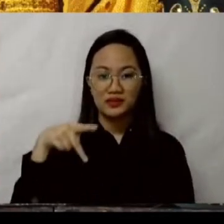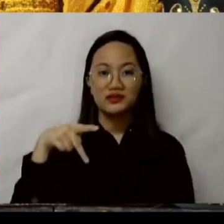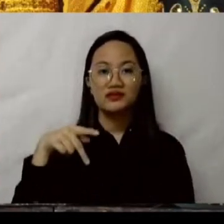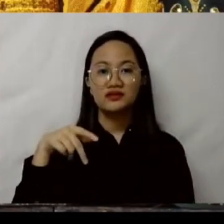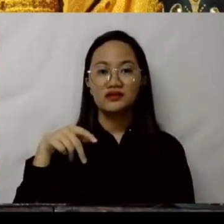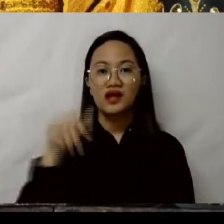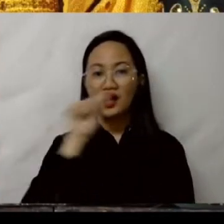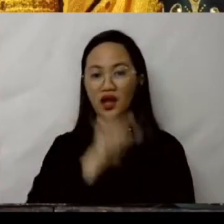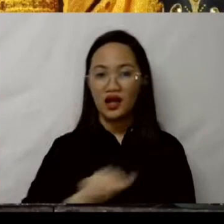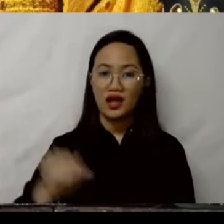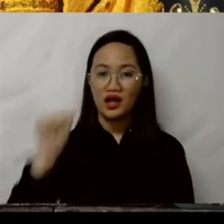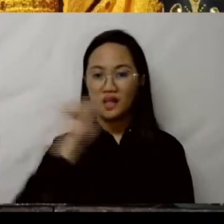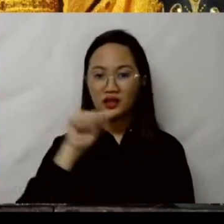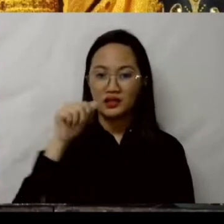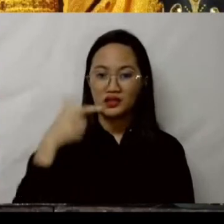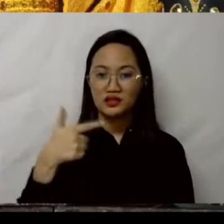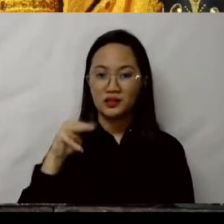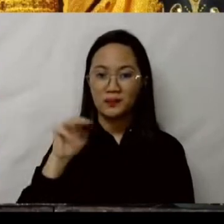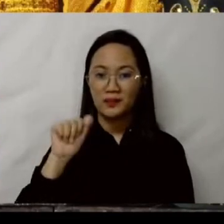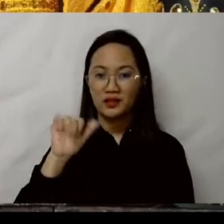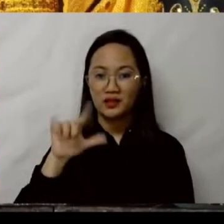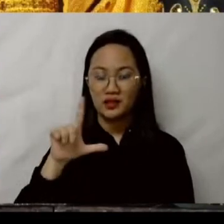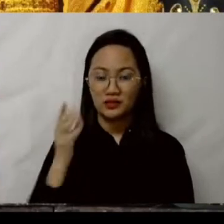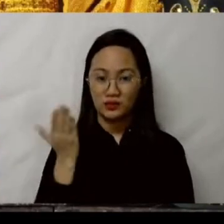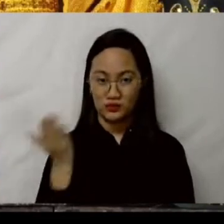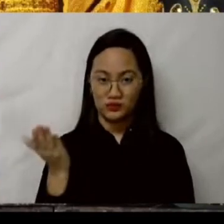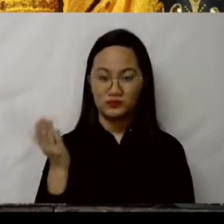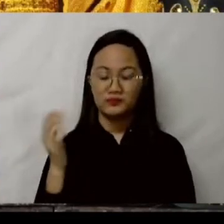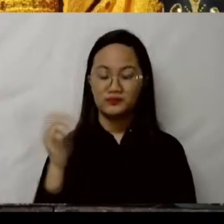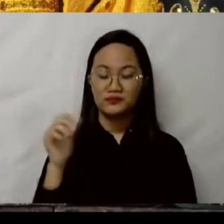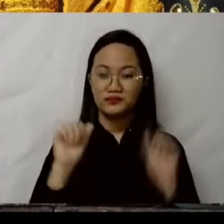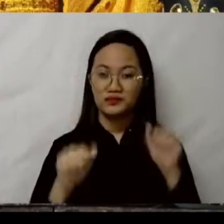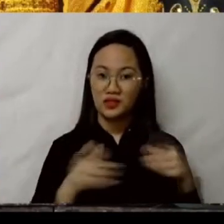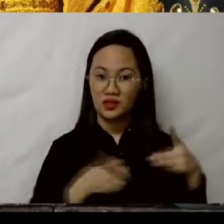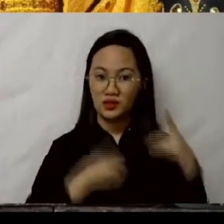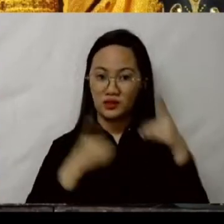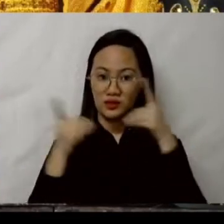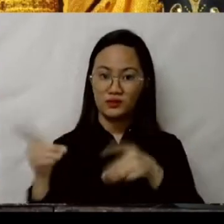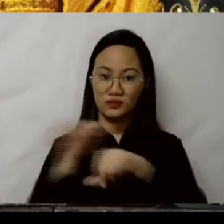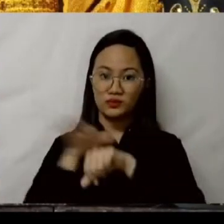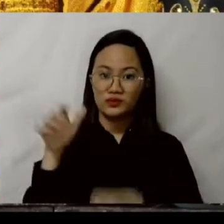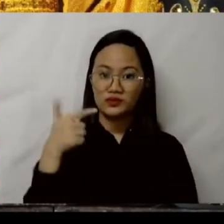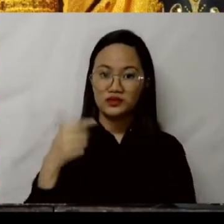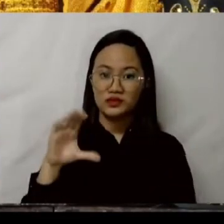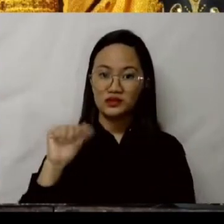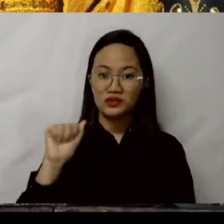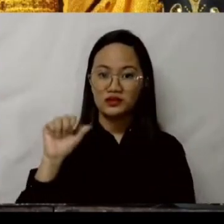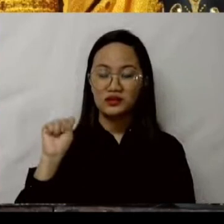sjpgtmparishoffice@gmail.com. Ang inyo pong donasyon ay maaari din ipadala sa GCash number